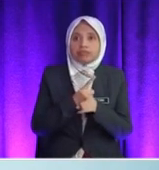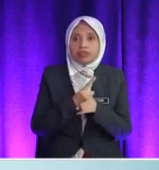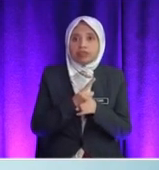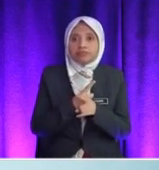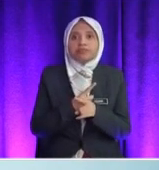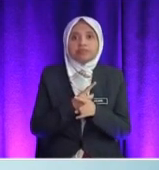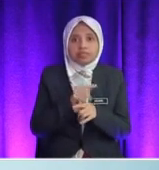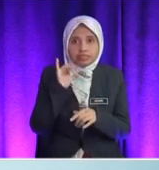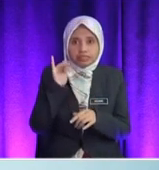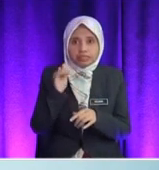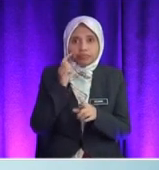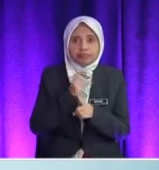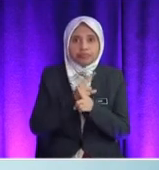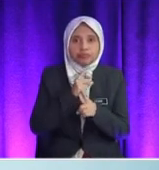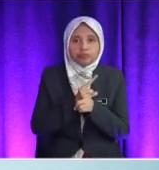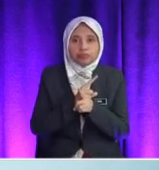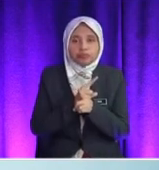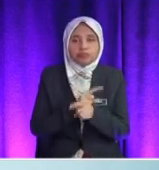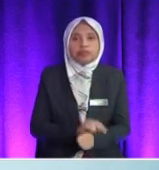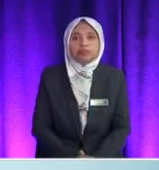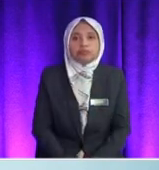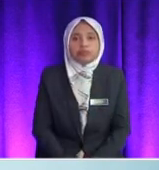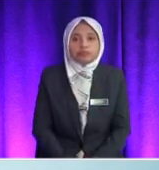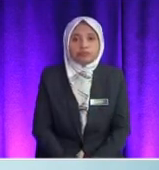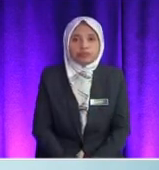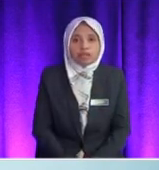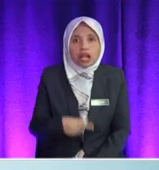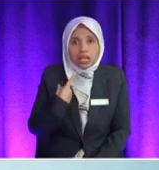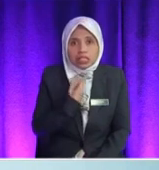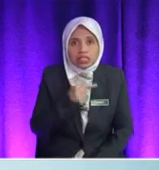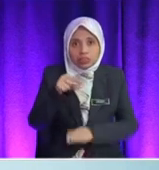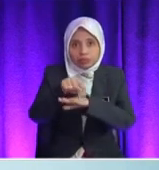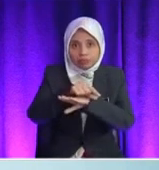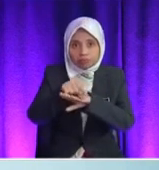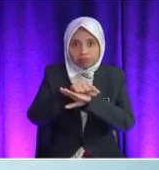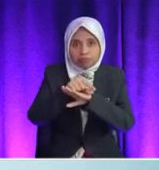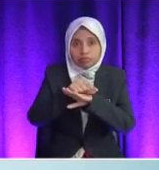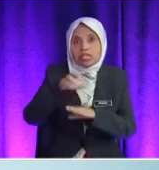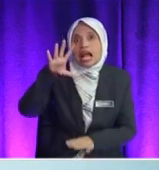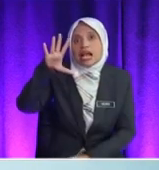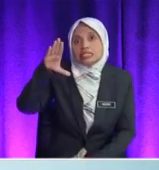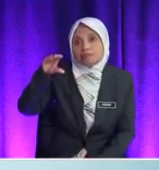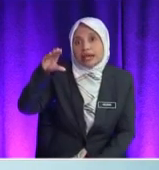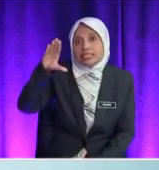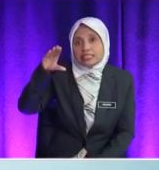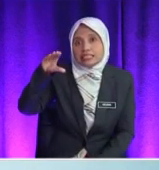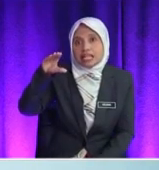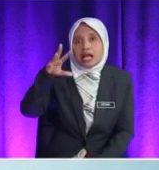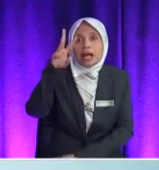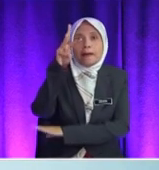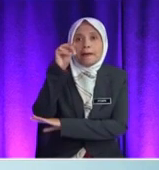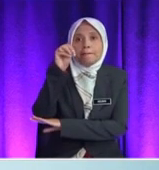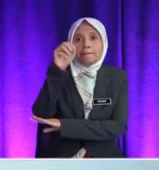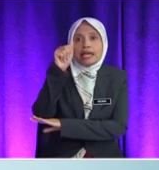caranya betul Harusnya kita guna aspal nampak yuk ah kita